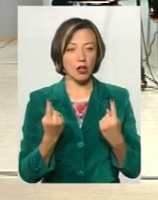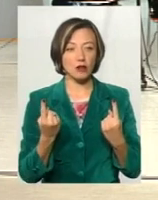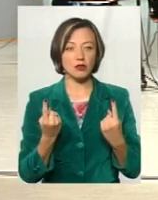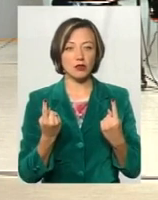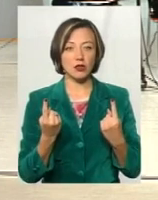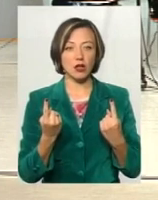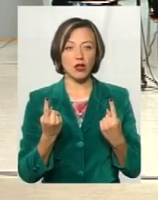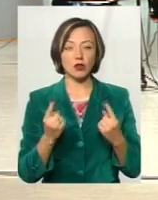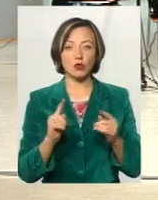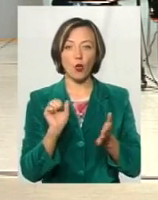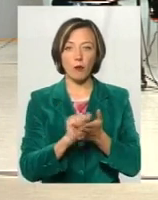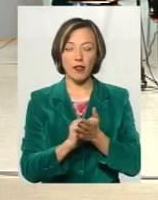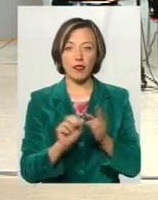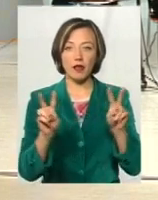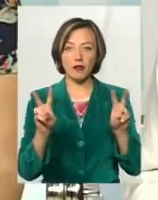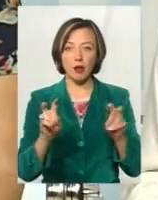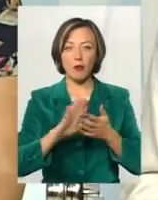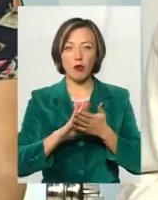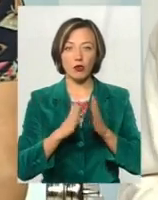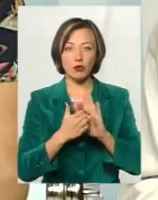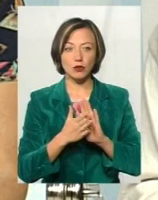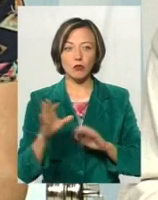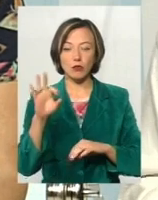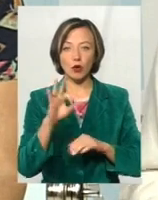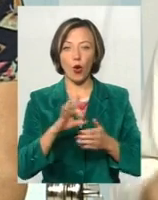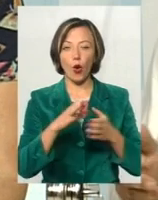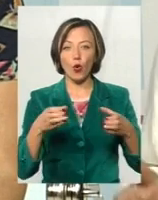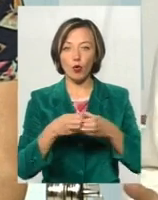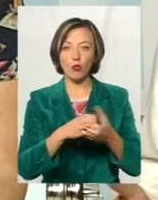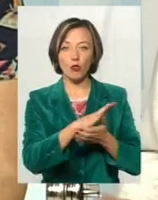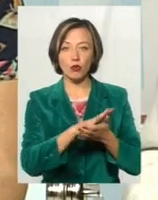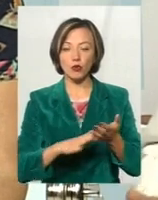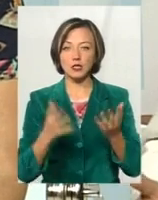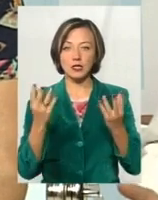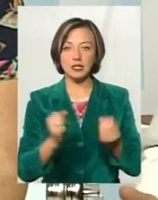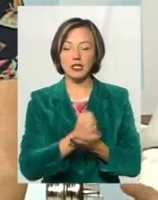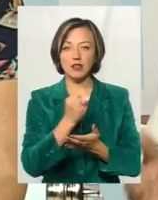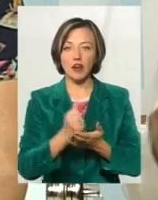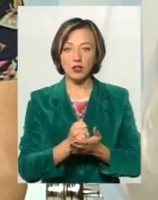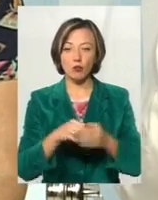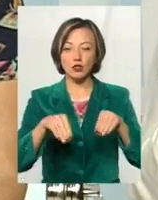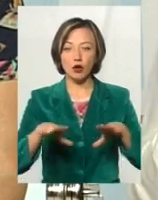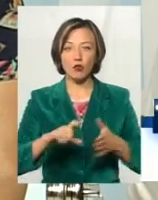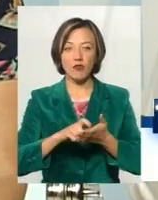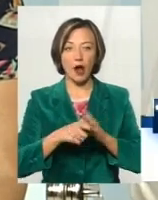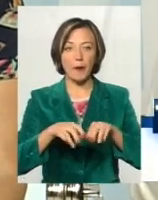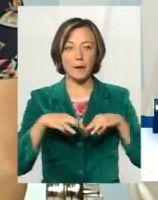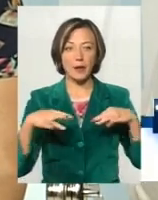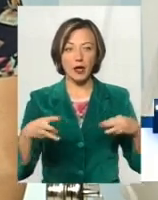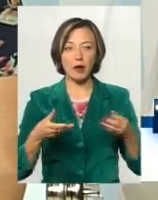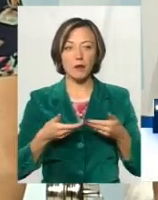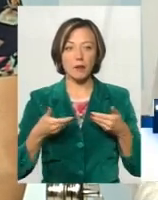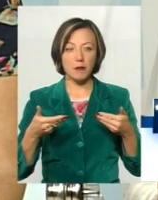звичайний нормативний документ, який називається «Положення про групу продовженого дня, затвердженого постановою Кабміну». Ми